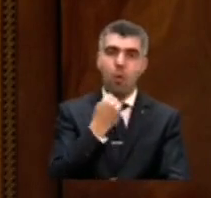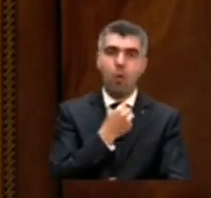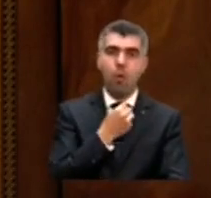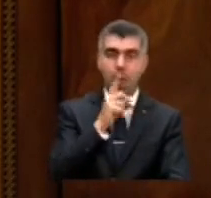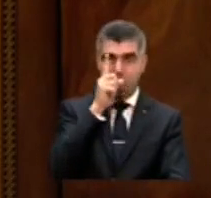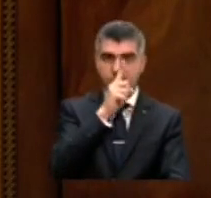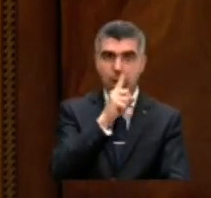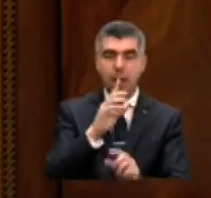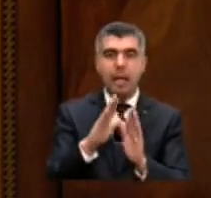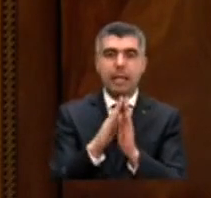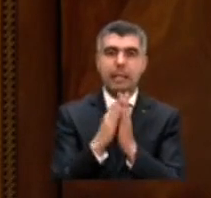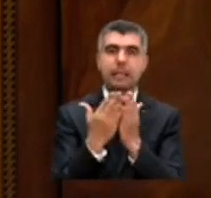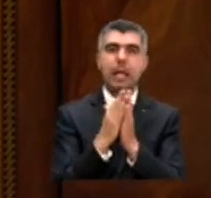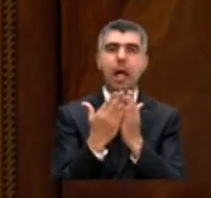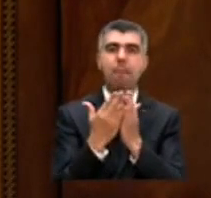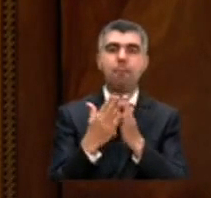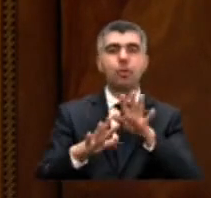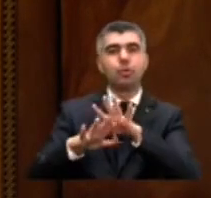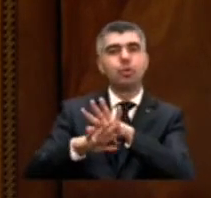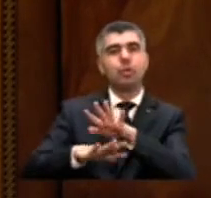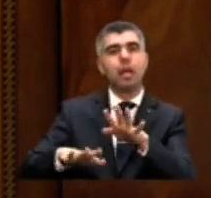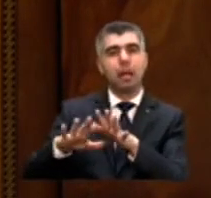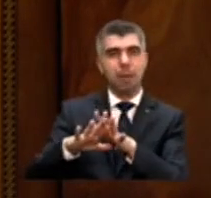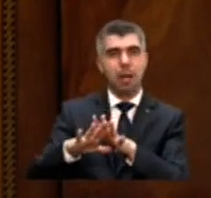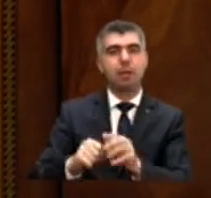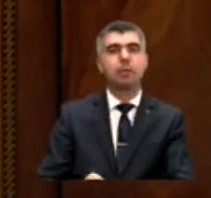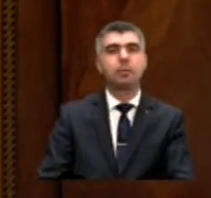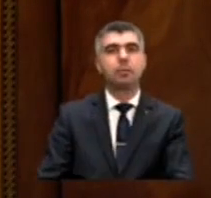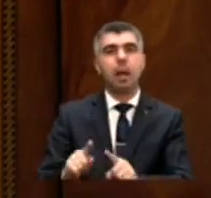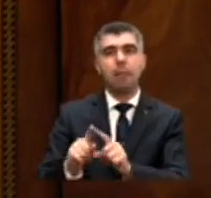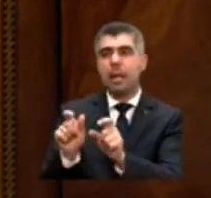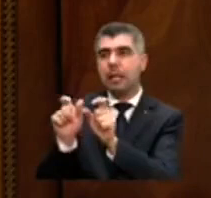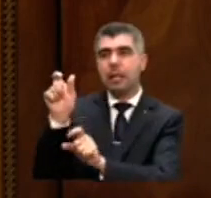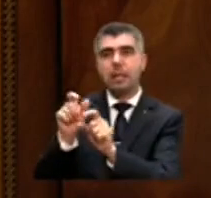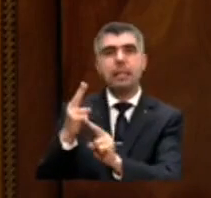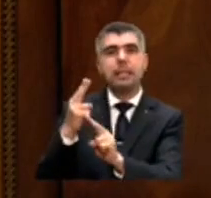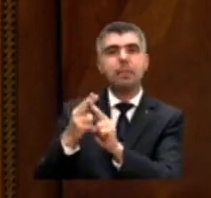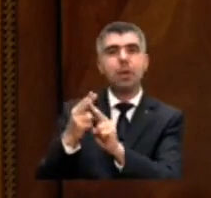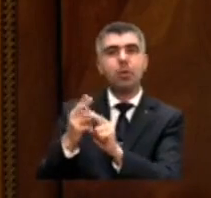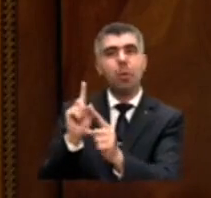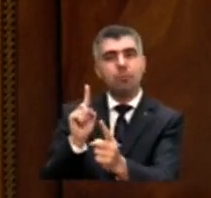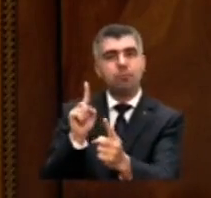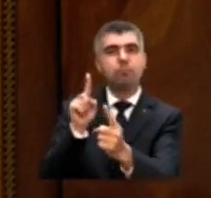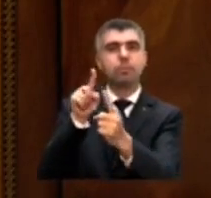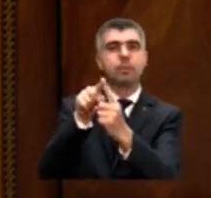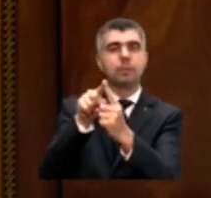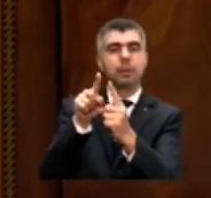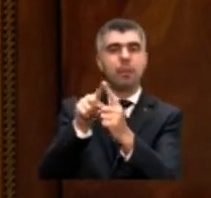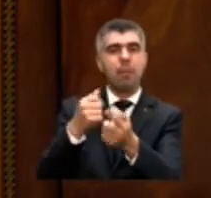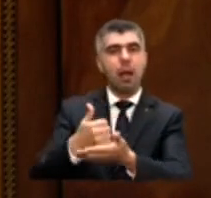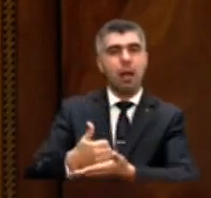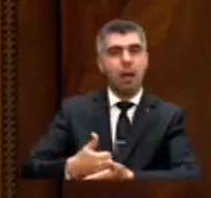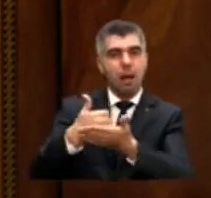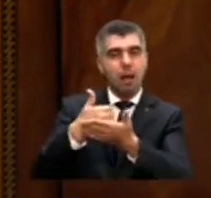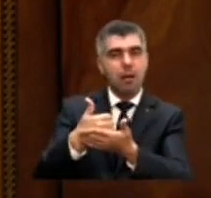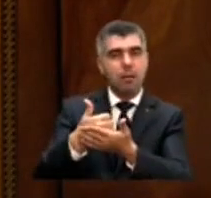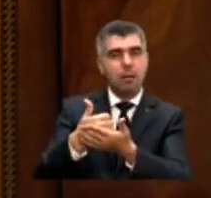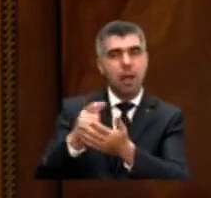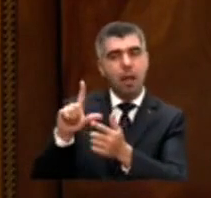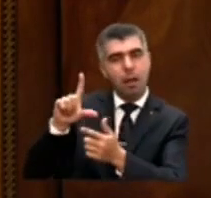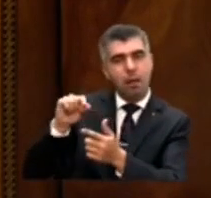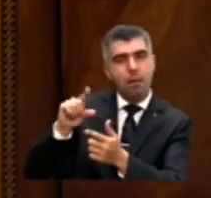السجل الاجتماعي الموحد لتحقيق استهداف فعال وأقل كلفة للمساعدات